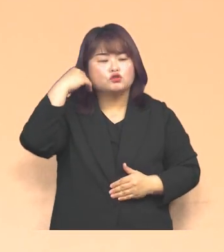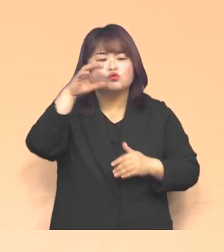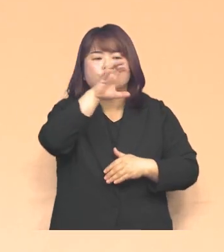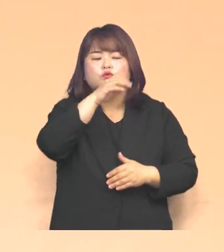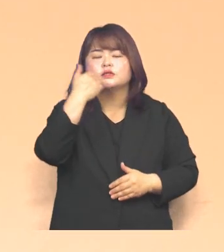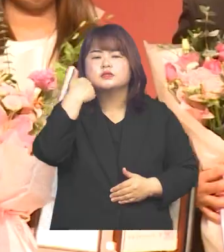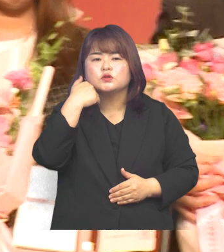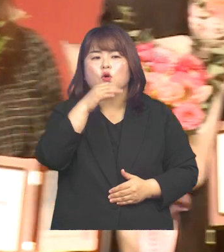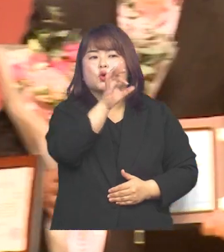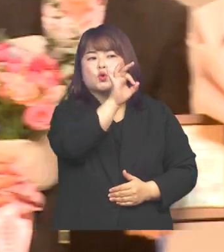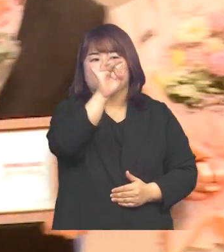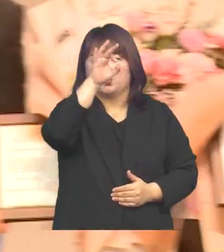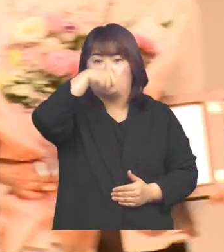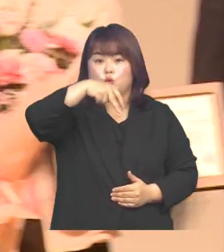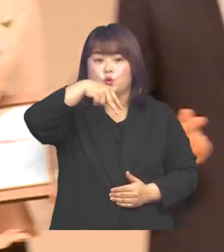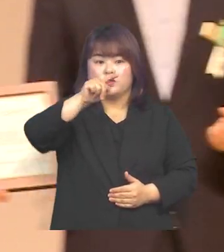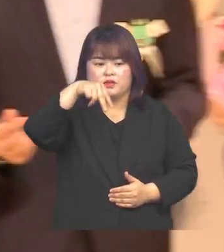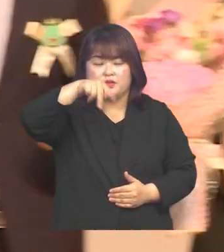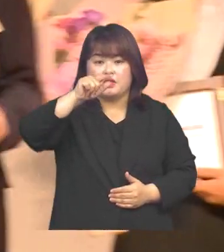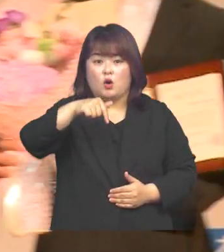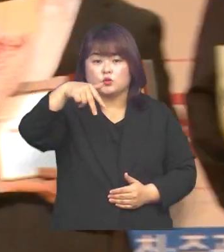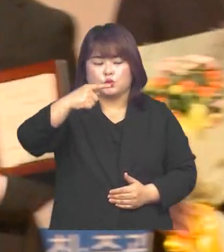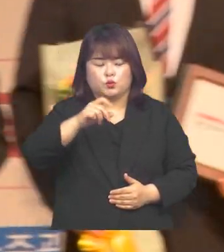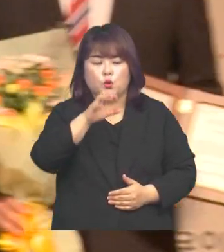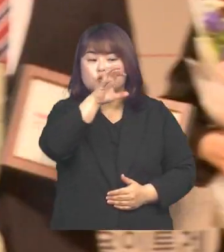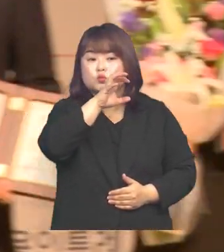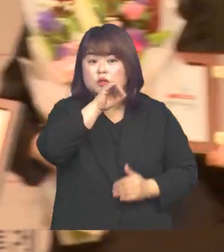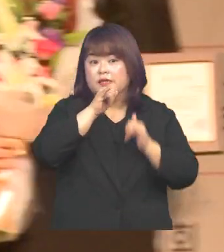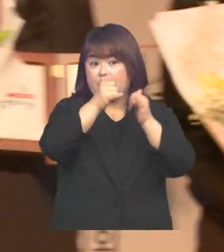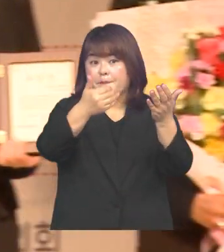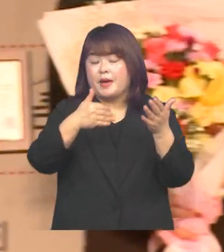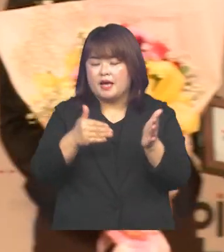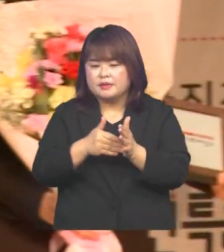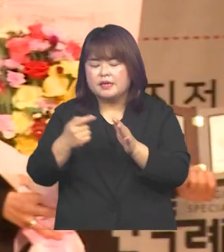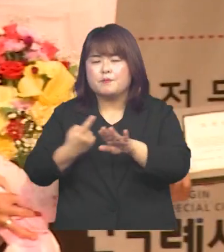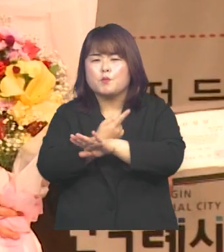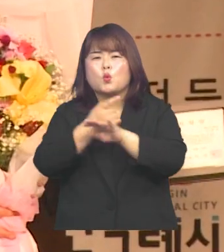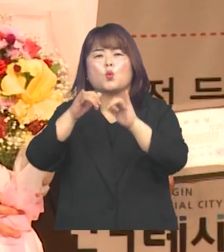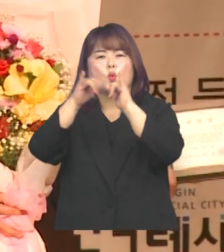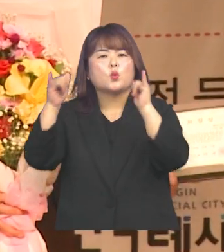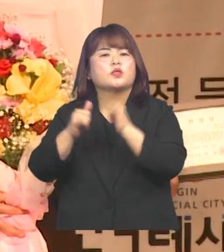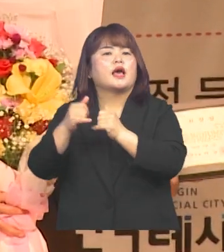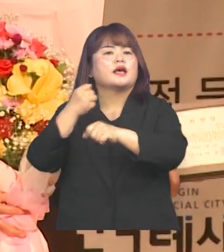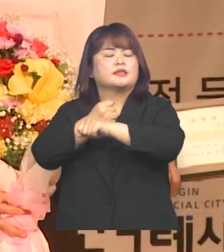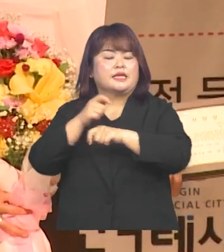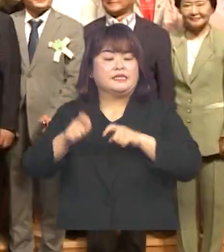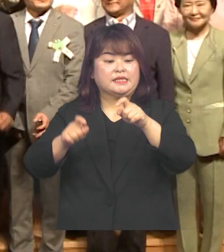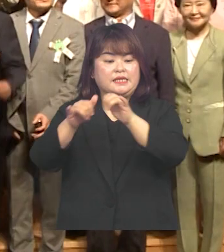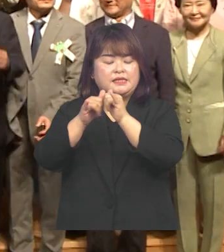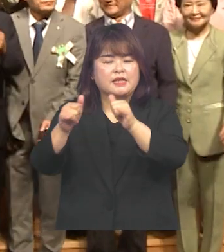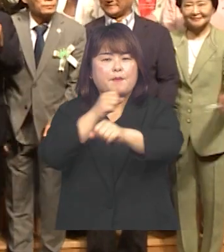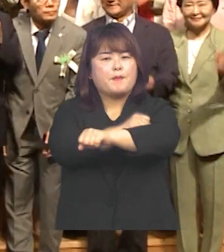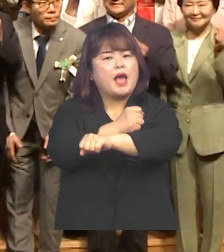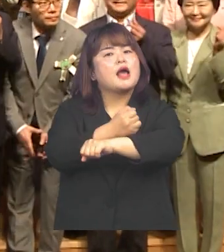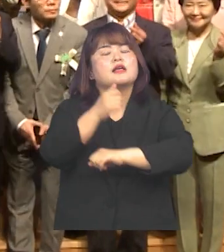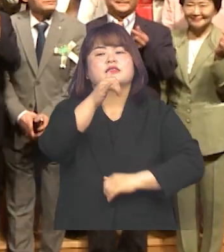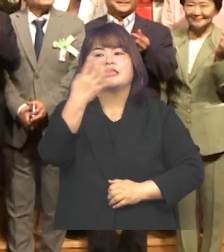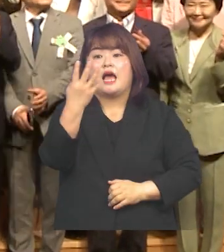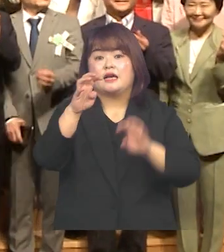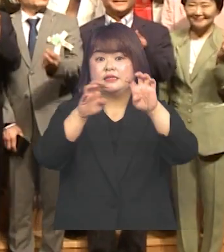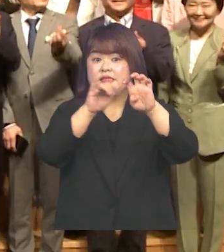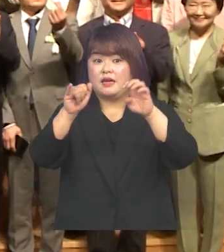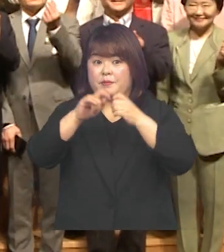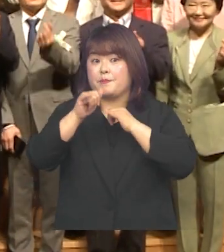훈련사로 근무하는 유석종 씨를 비롯해 관내 복지기관에서 근무하는 사회복지사와 자원봉사자 등 이웃사랑을 실천한